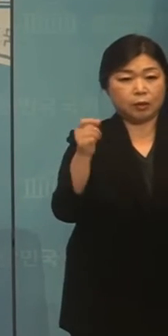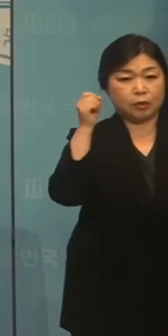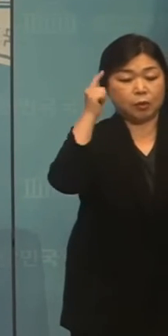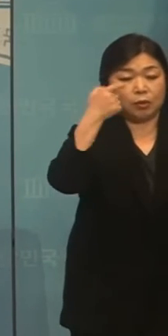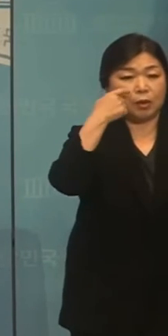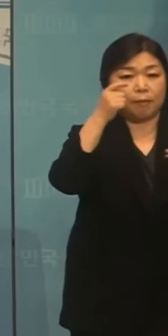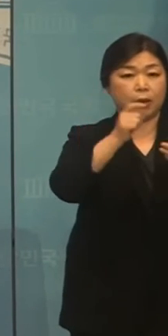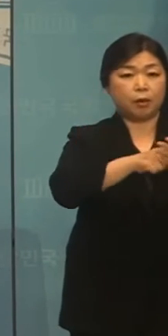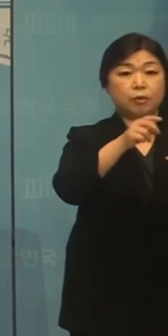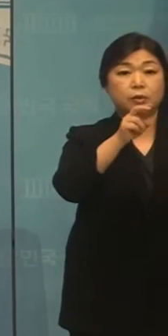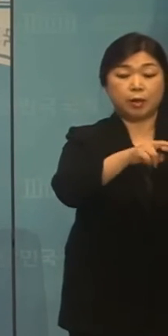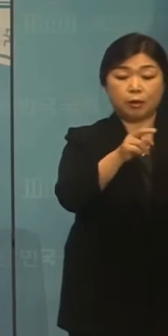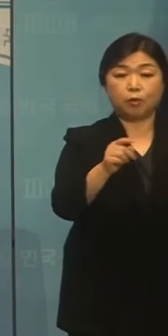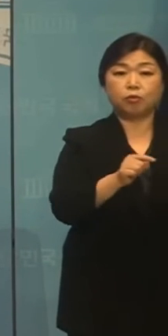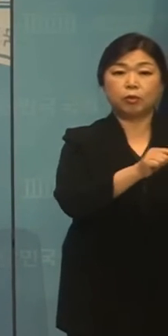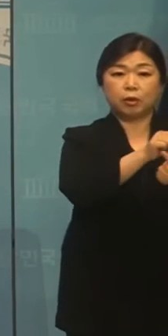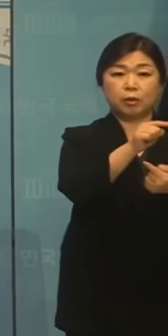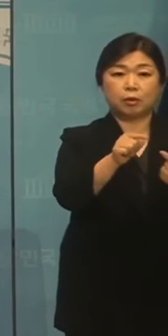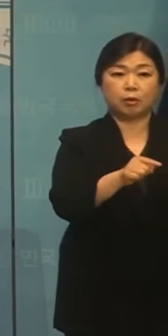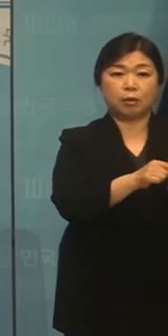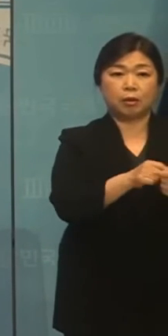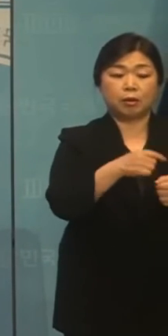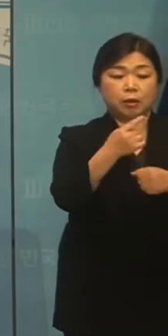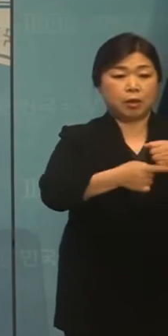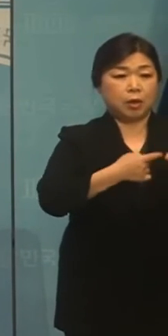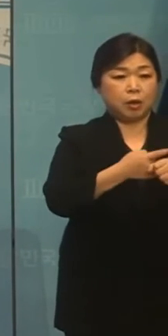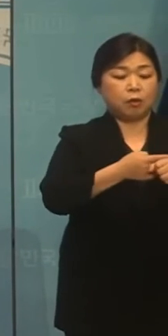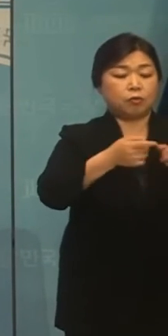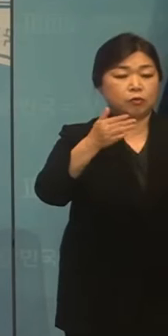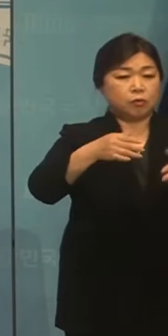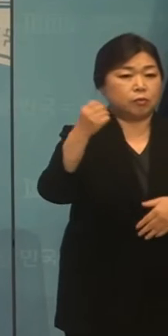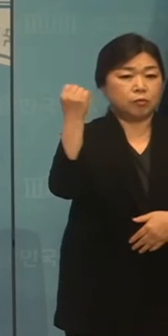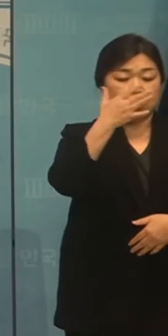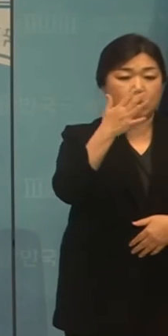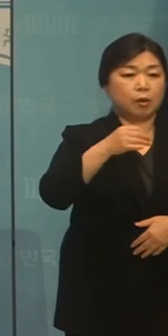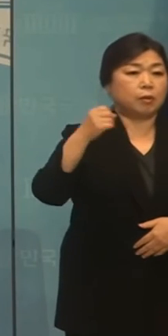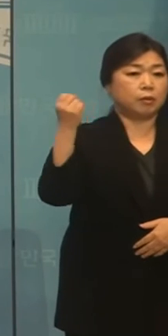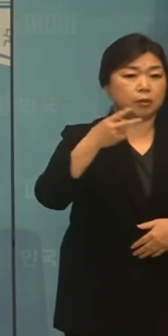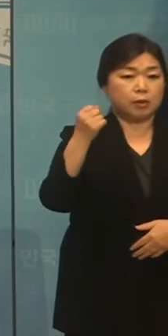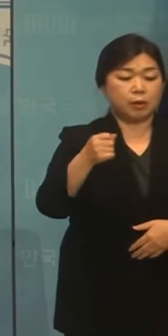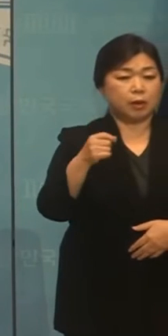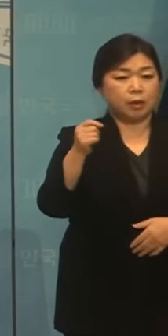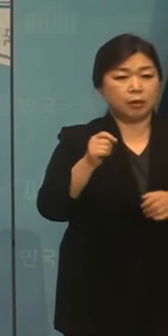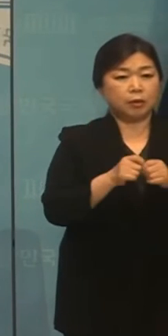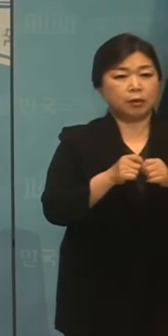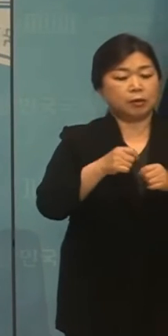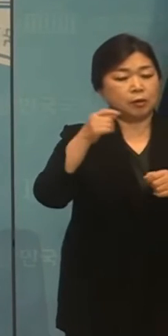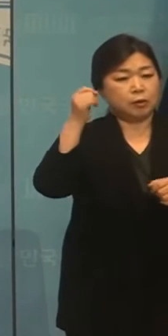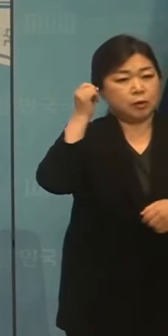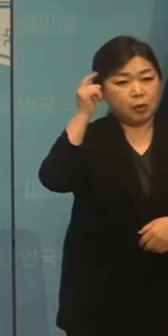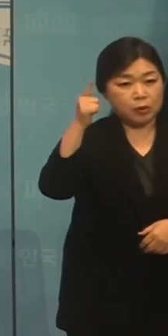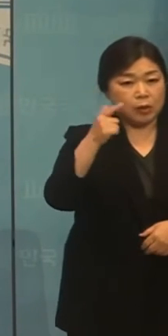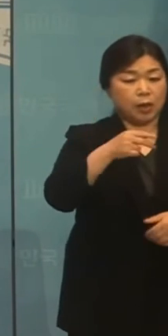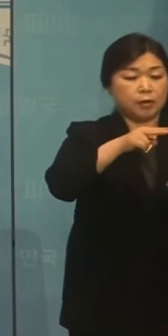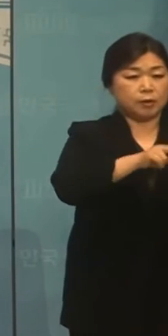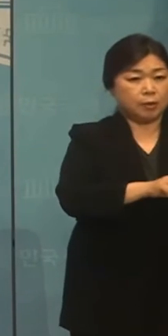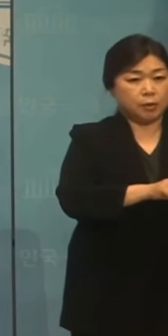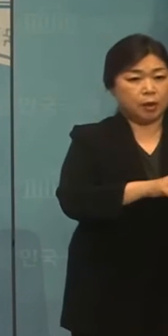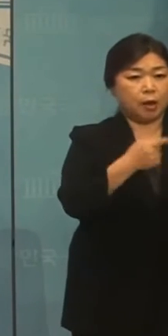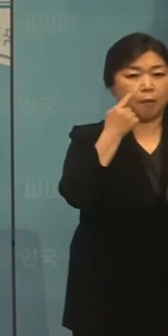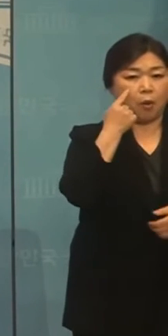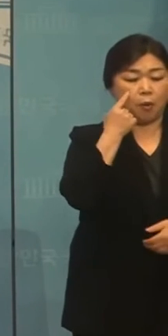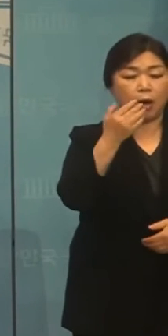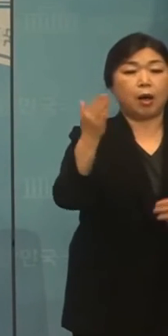영재발굴센터를 운영해 연중 수시로 영재성과 잠재력을 보이는